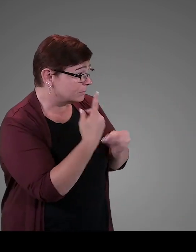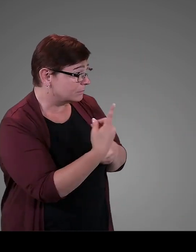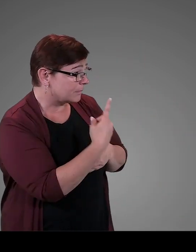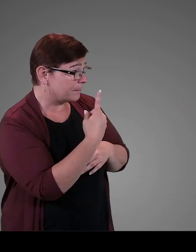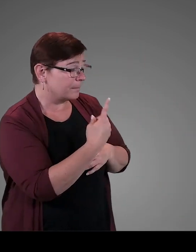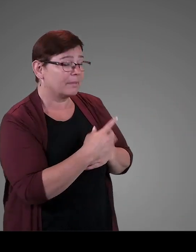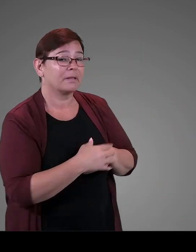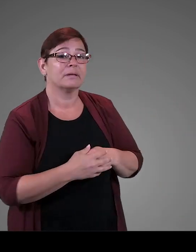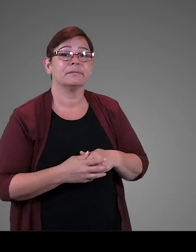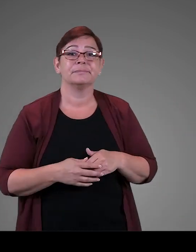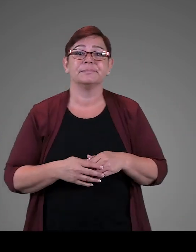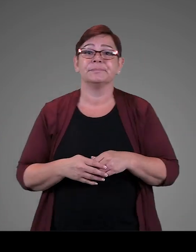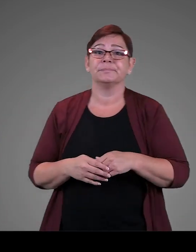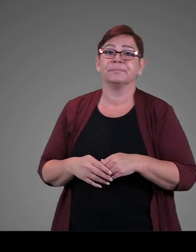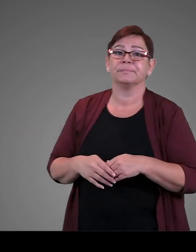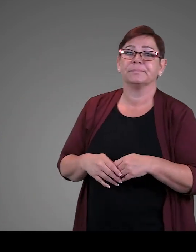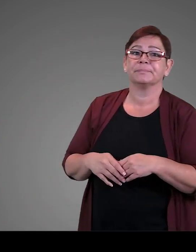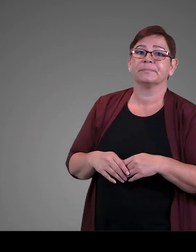pourrais.